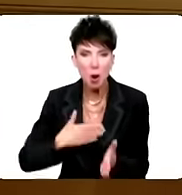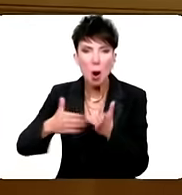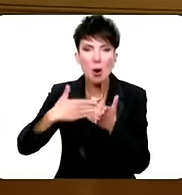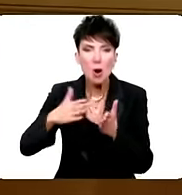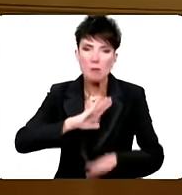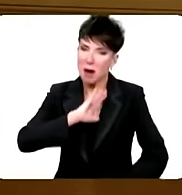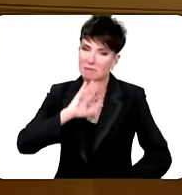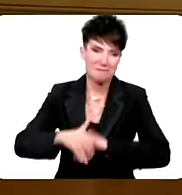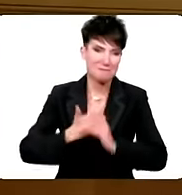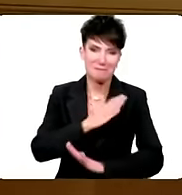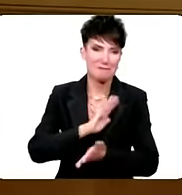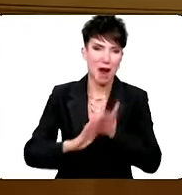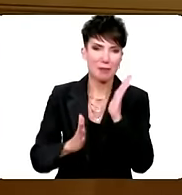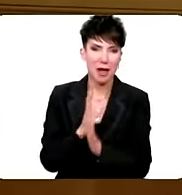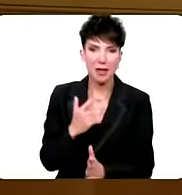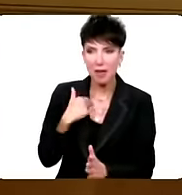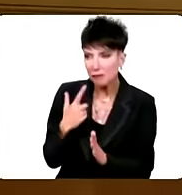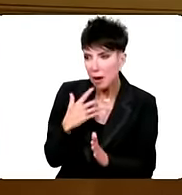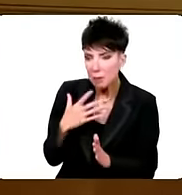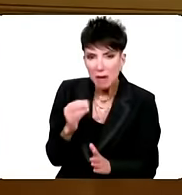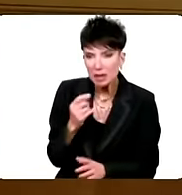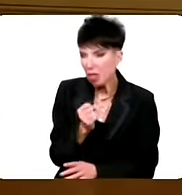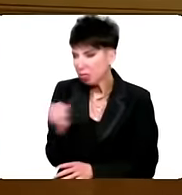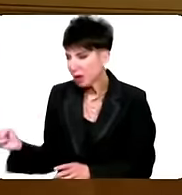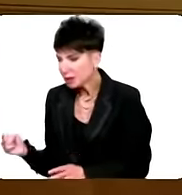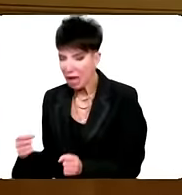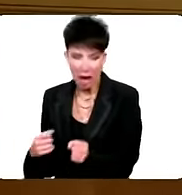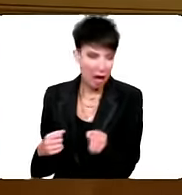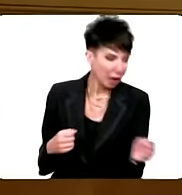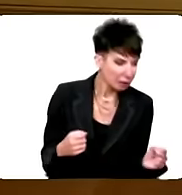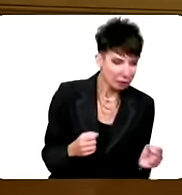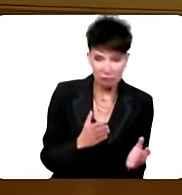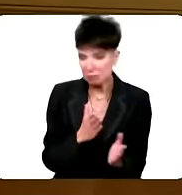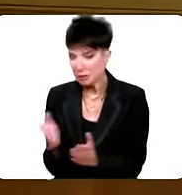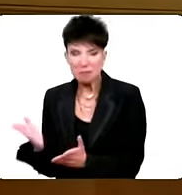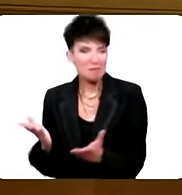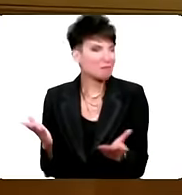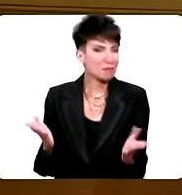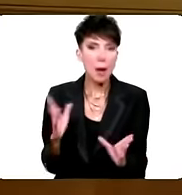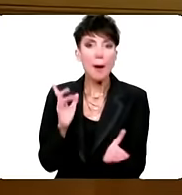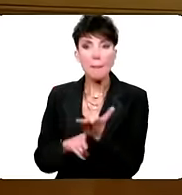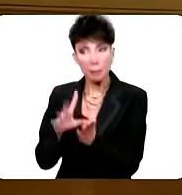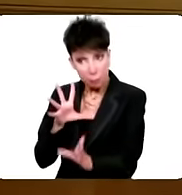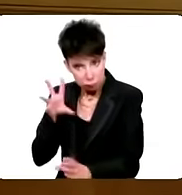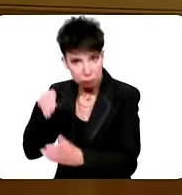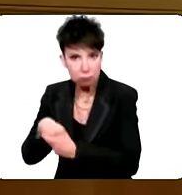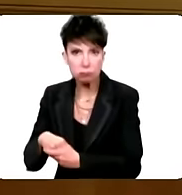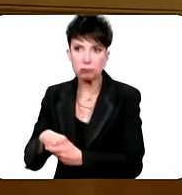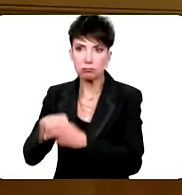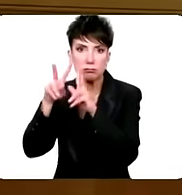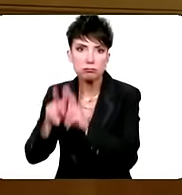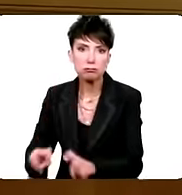χαρακτήριζε κανείς ούτε κατά ανάγκη δεξιά, ούτε κεντρώα. Μάλλον πιο παρεμβατική θα τη χαρακτήριζε ως προς τον τρόπο